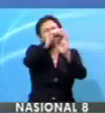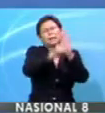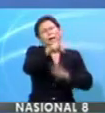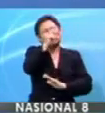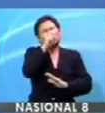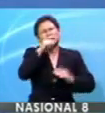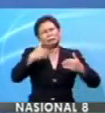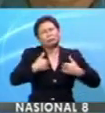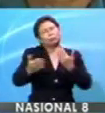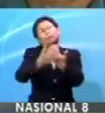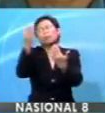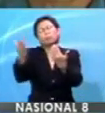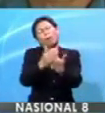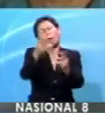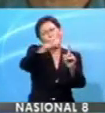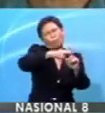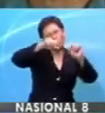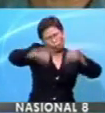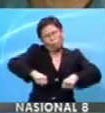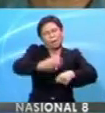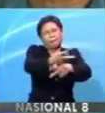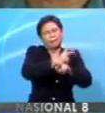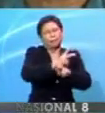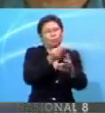ketat bagi memudahkan pemohon yang